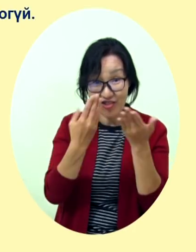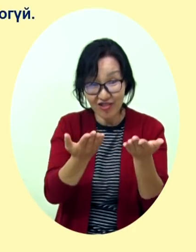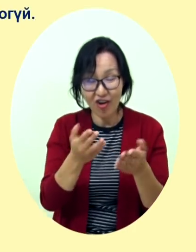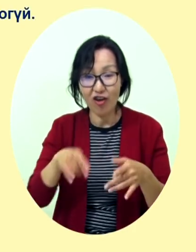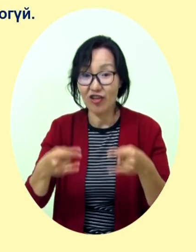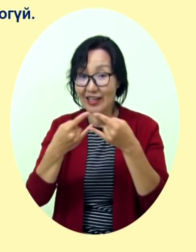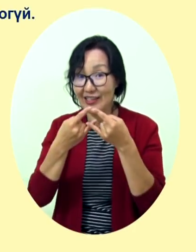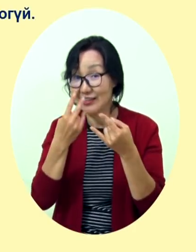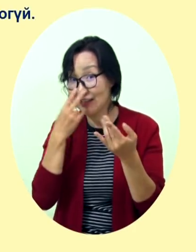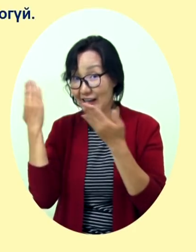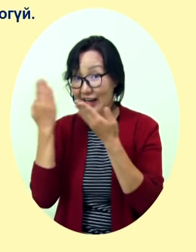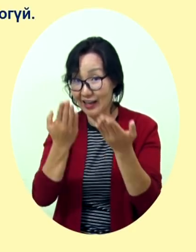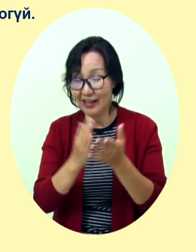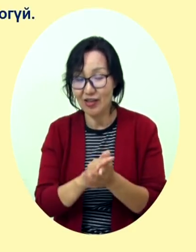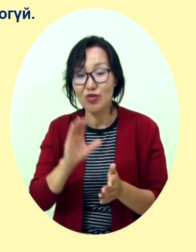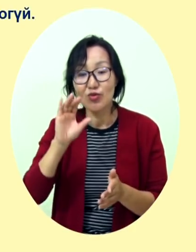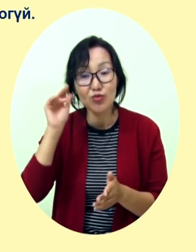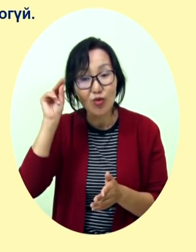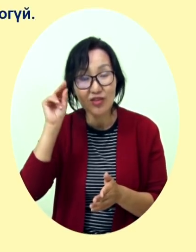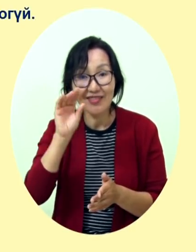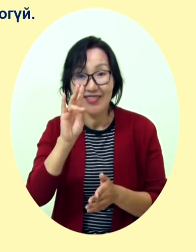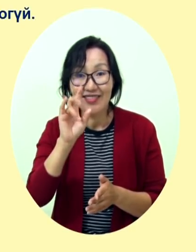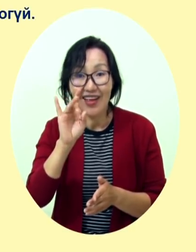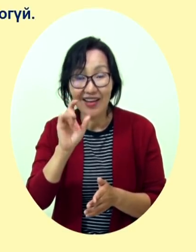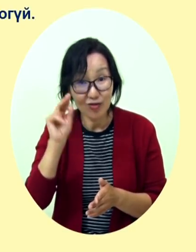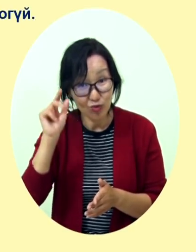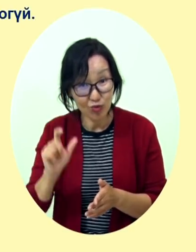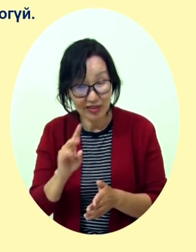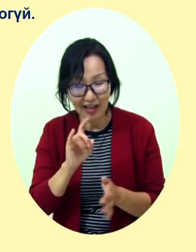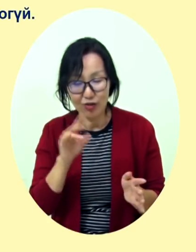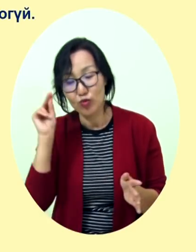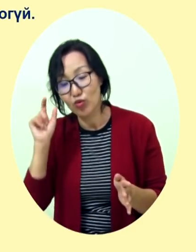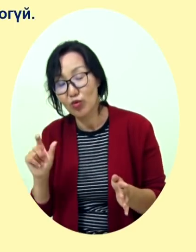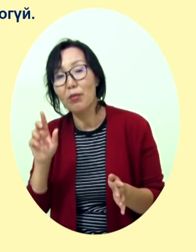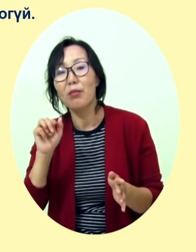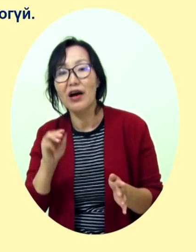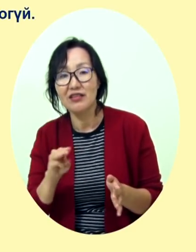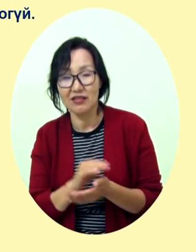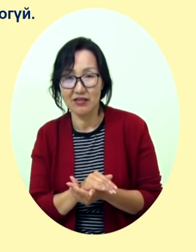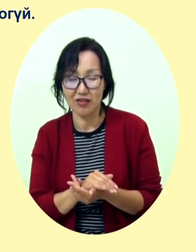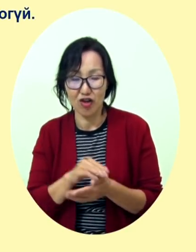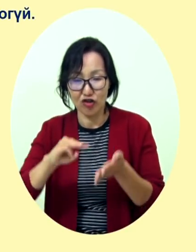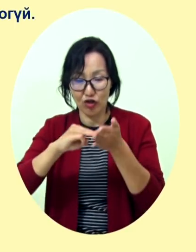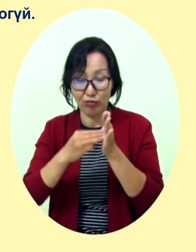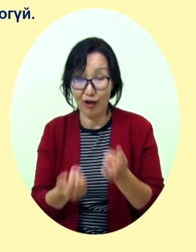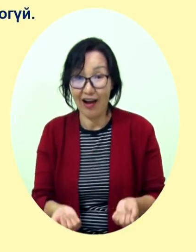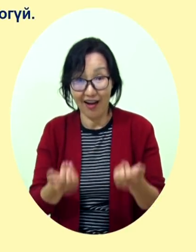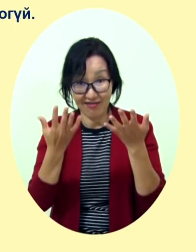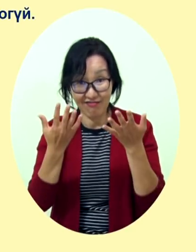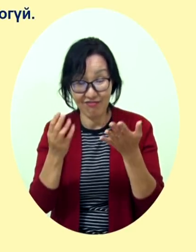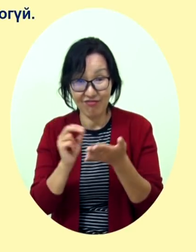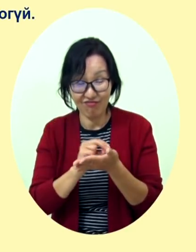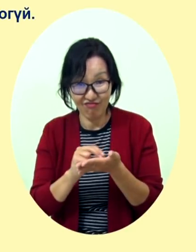дэлгэцэн тарьцуулан харъя. Сурагч Наран, сурагч Бат. Төлөвлөгөө гарган